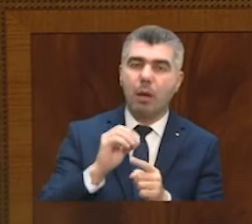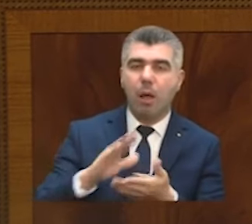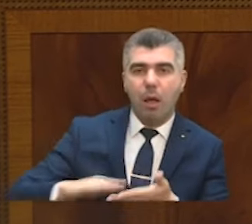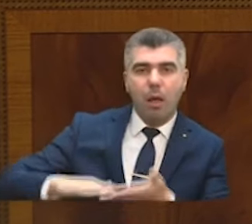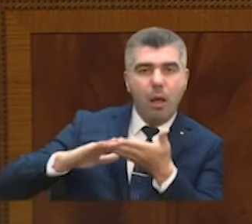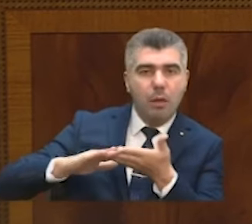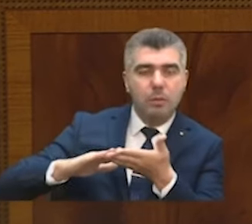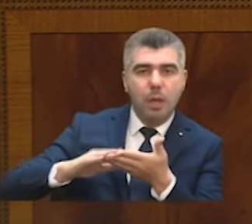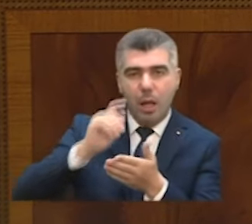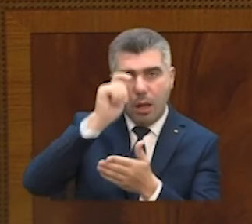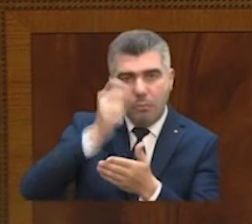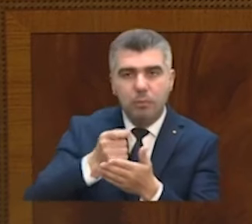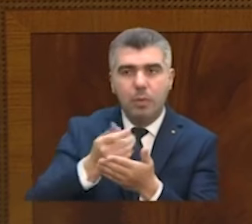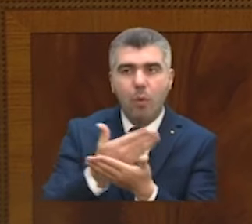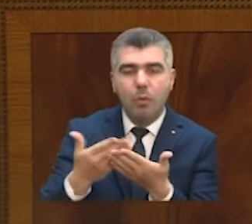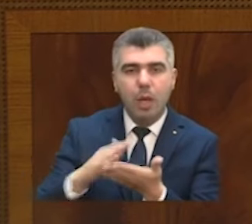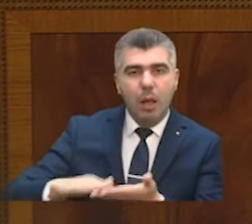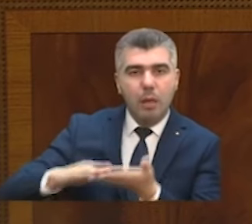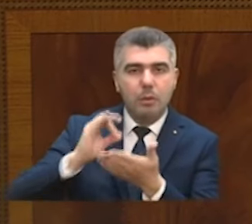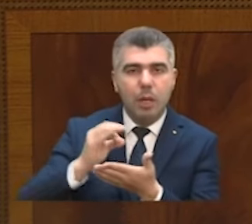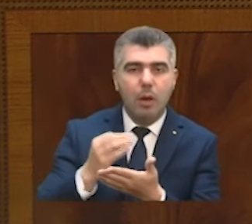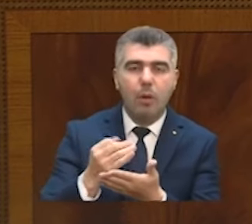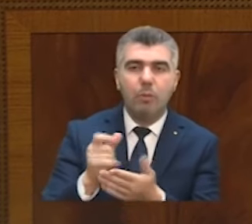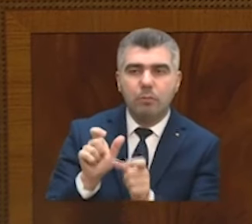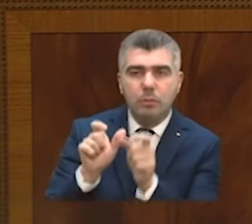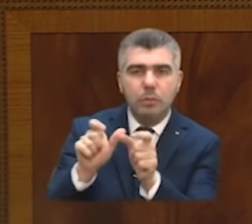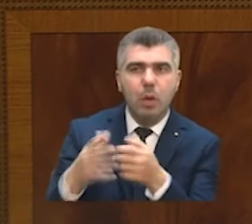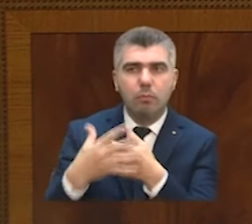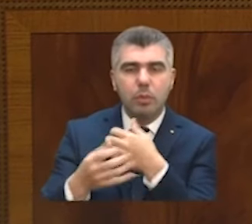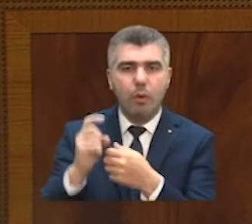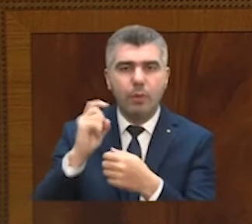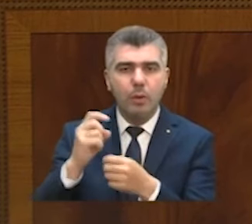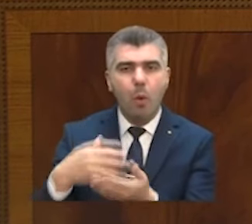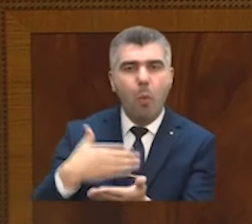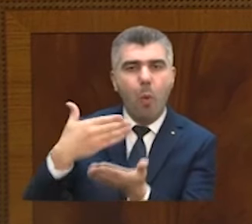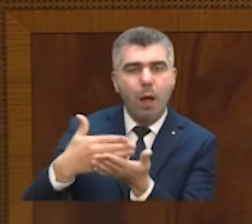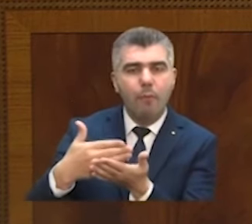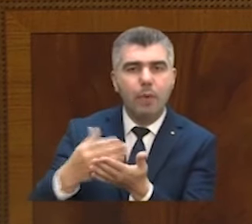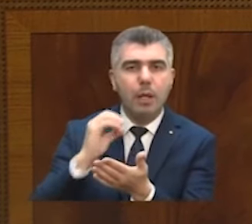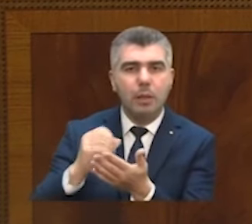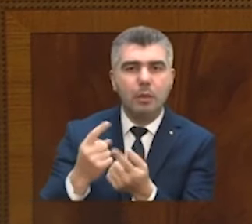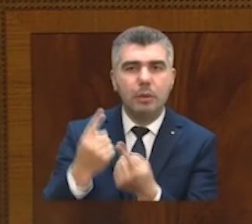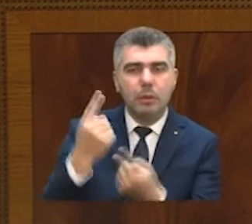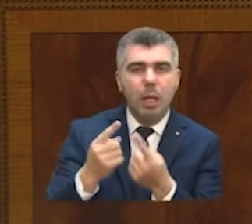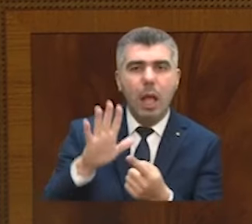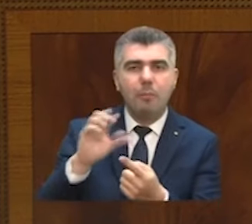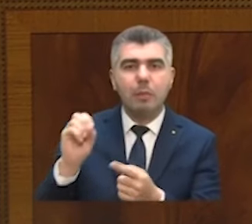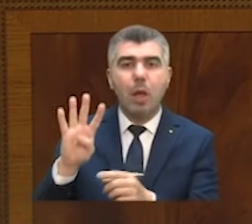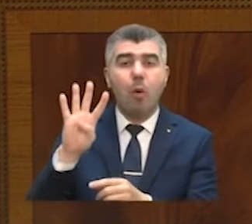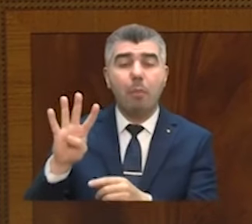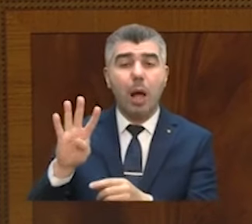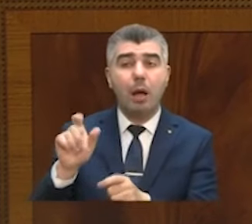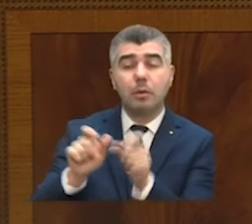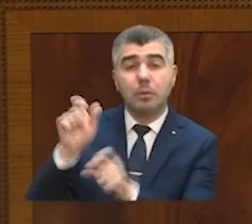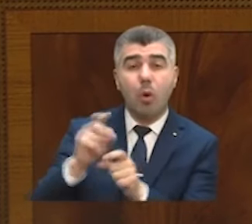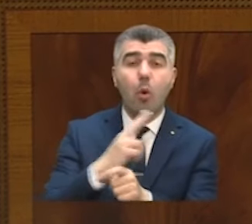هو التقدير والتحفيز والثقة، وليس العقوبات والاقتطاعات والتوقيفات. 545 أستاذ موقف لإخراس الأصوات